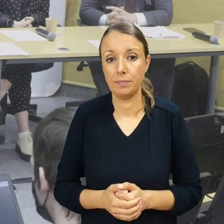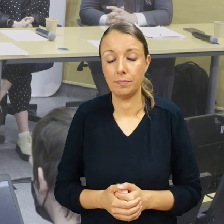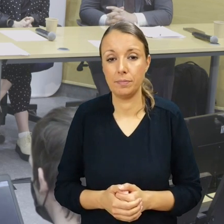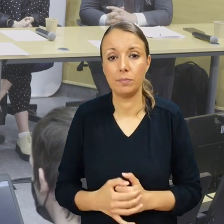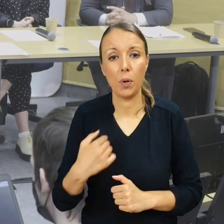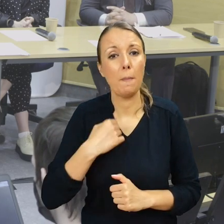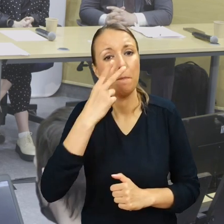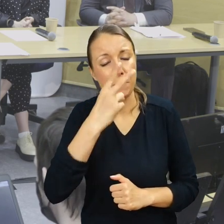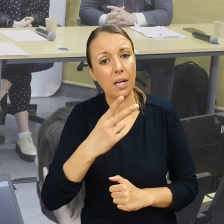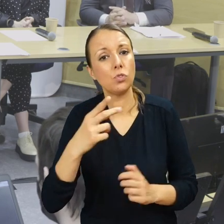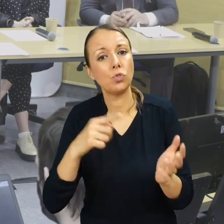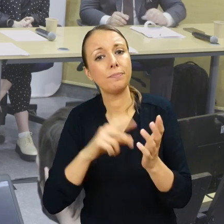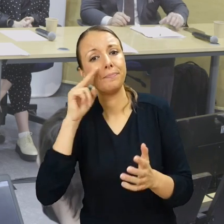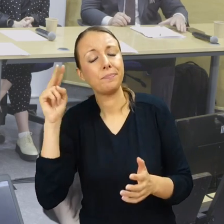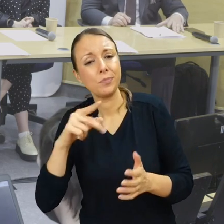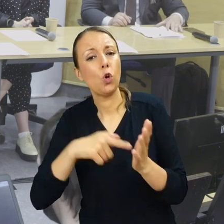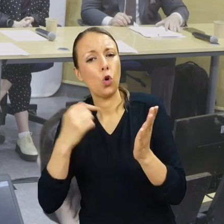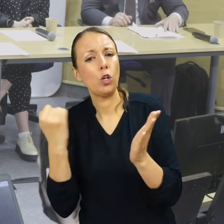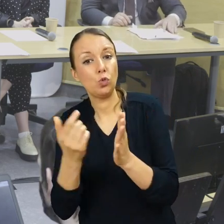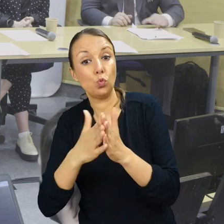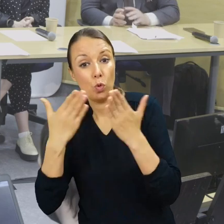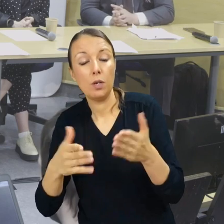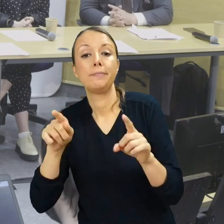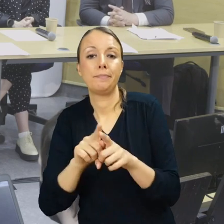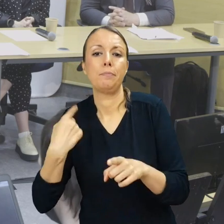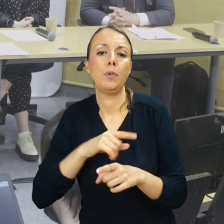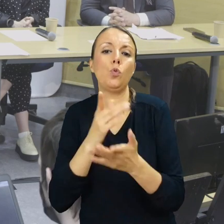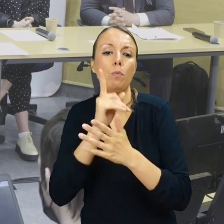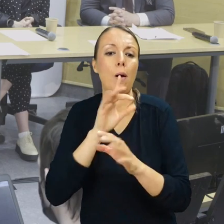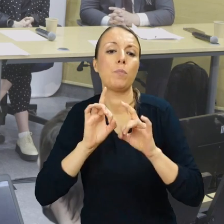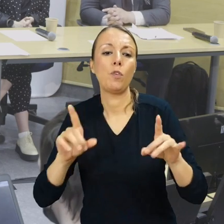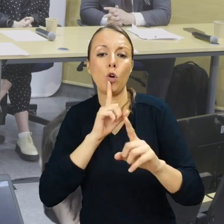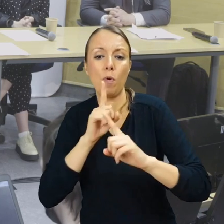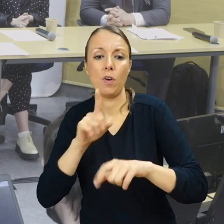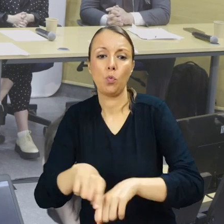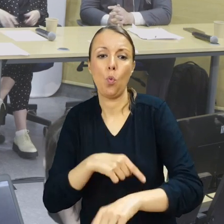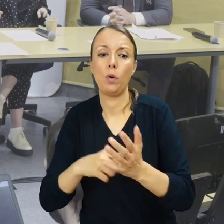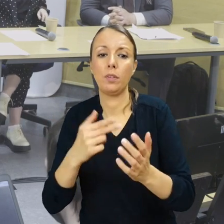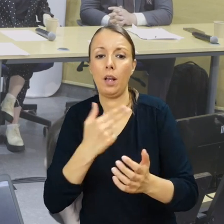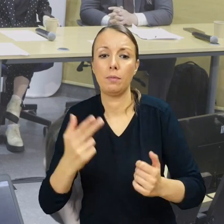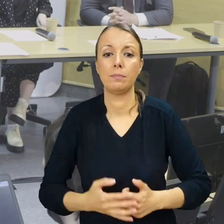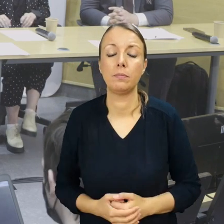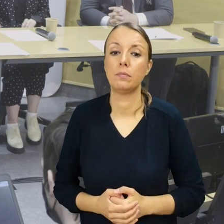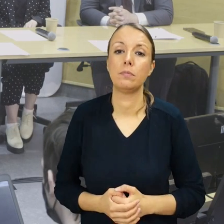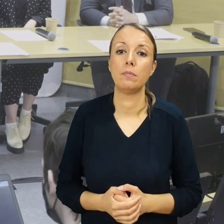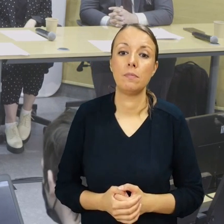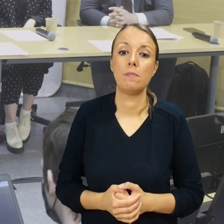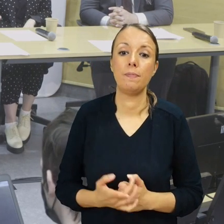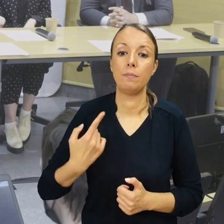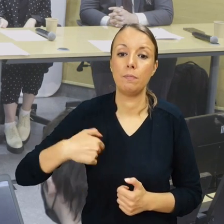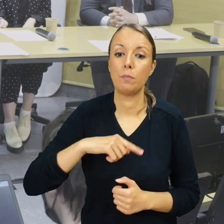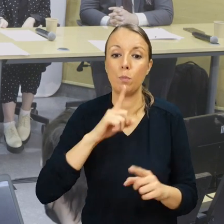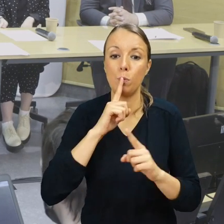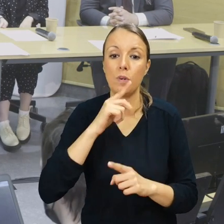perspektywy konstytucjonalisty i myśmy rozmawiali długo z panem profesorem na to zagadnienie. Jeżeli operujemy na poziomie ustawowym